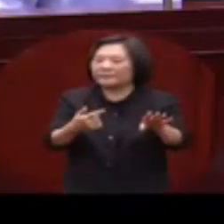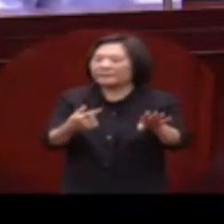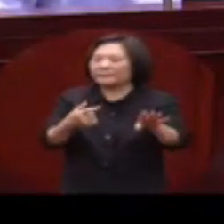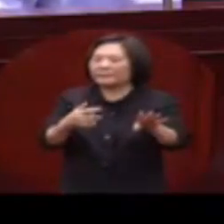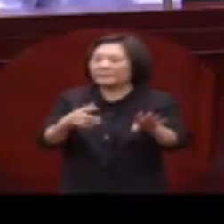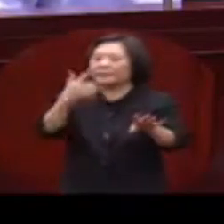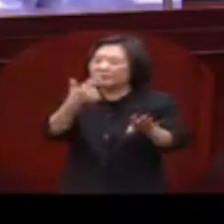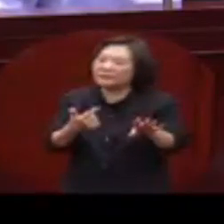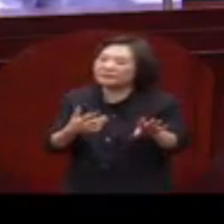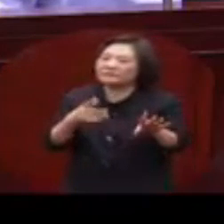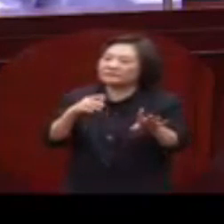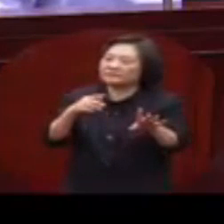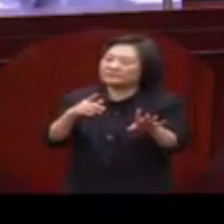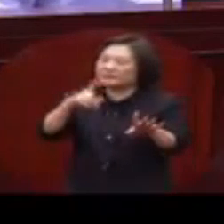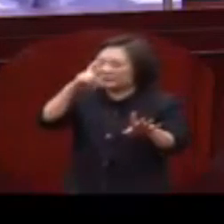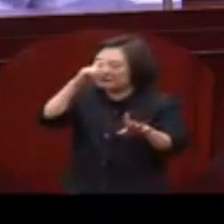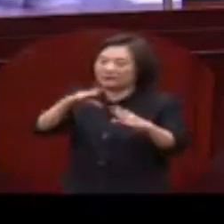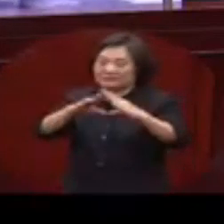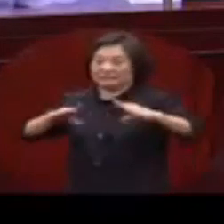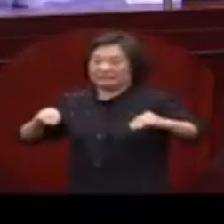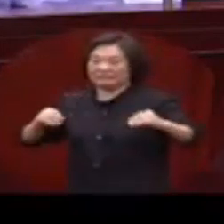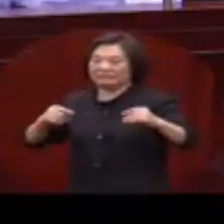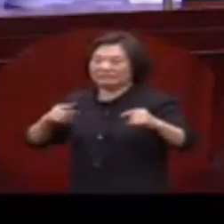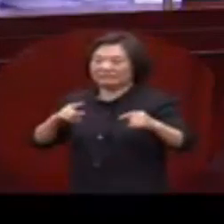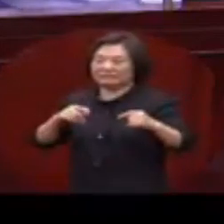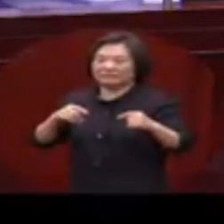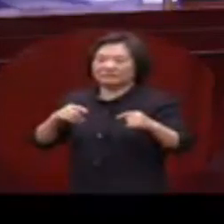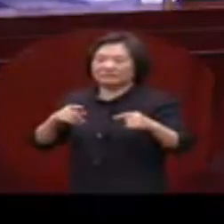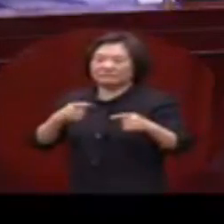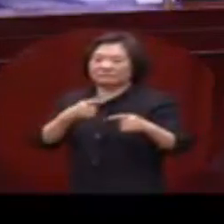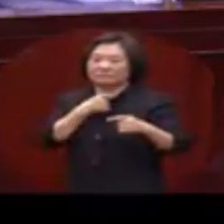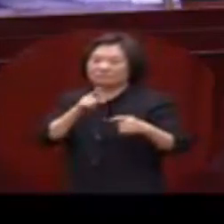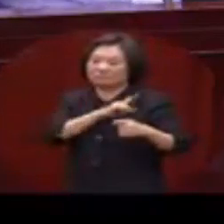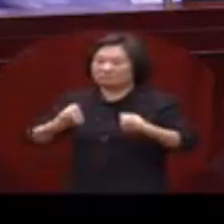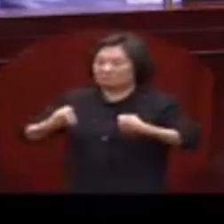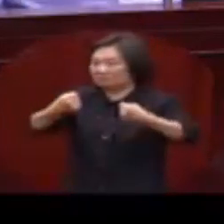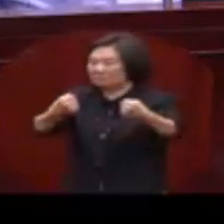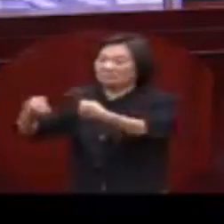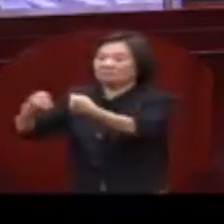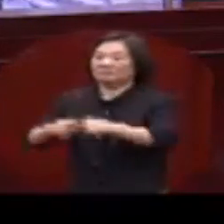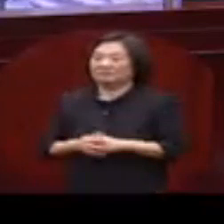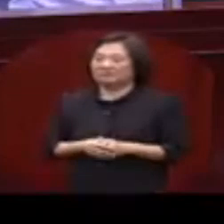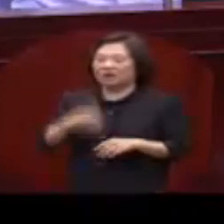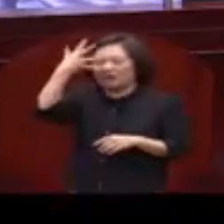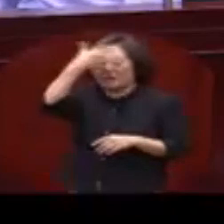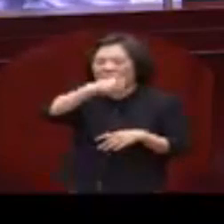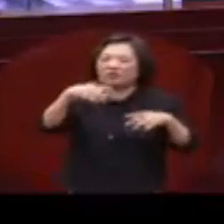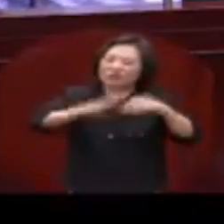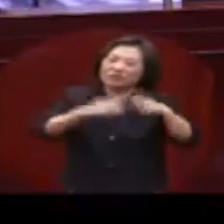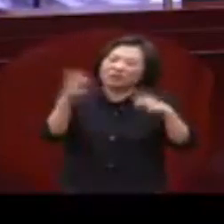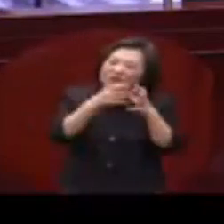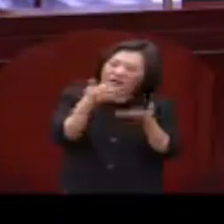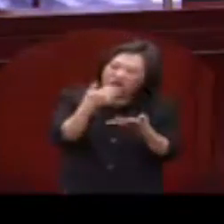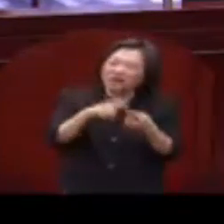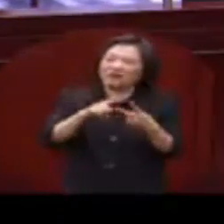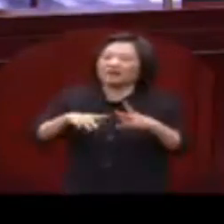的还是要收。我们还是不鼓励市民自己开车的。那至于其他的老人共餐呐、哈、乐龄学堂呐、